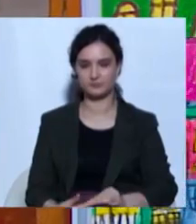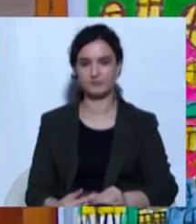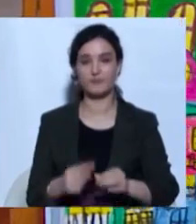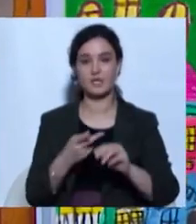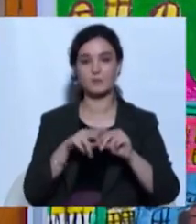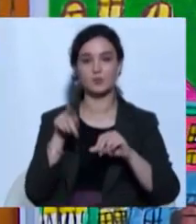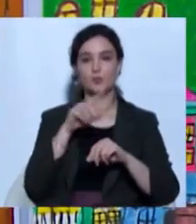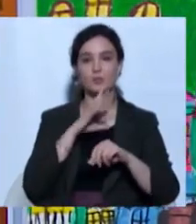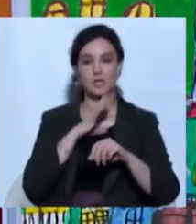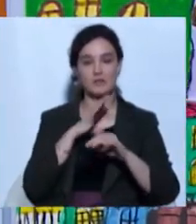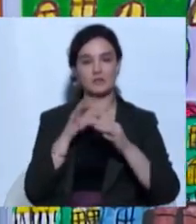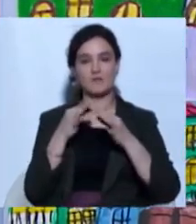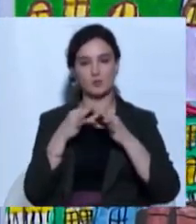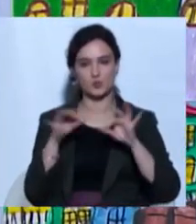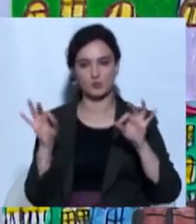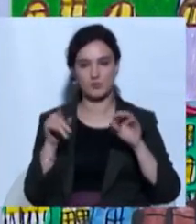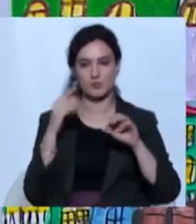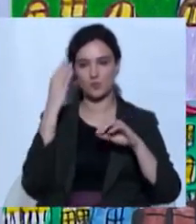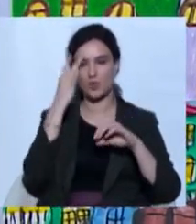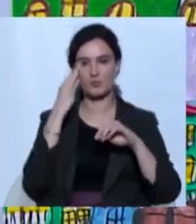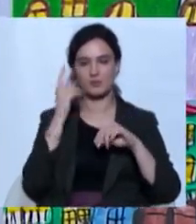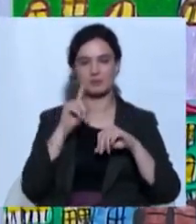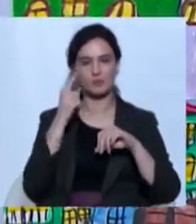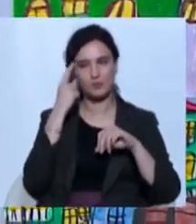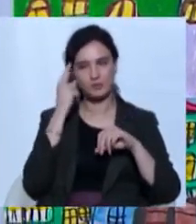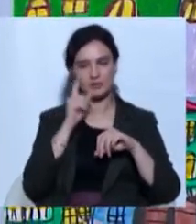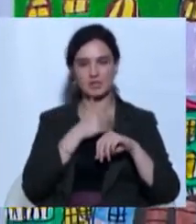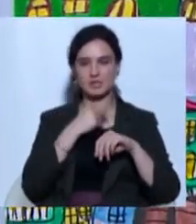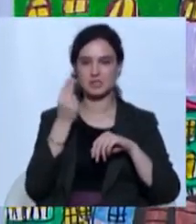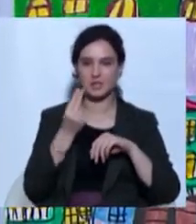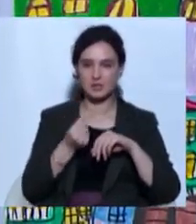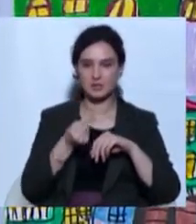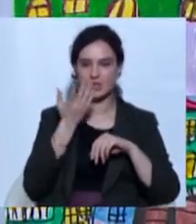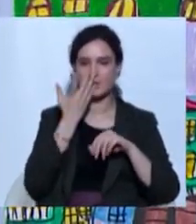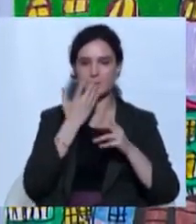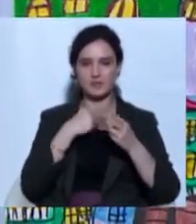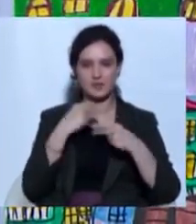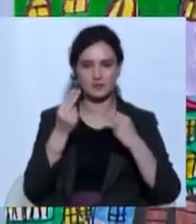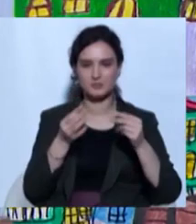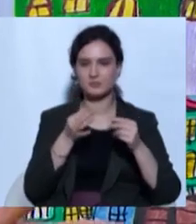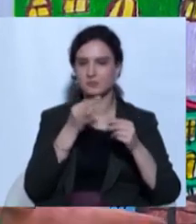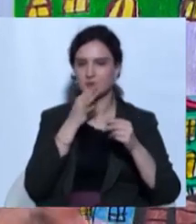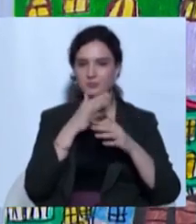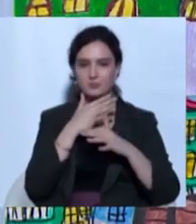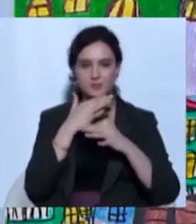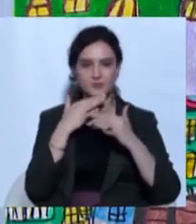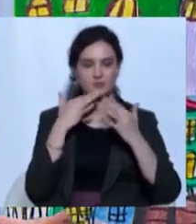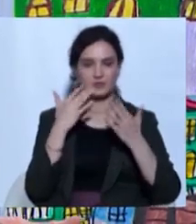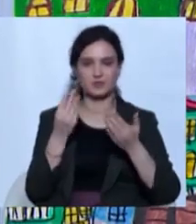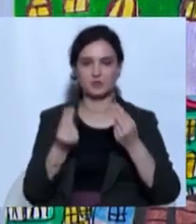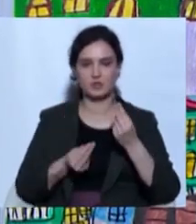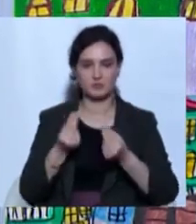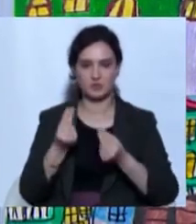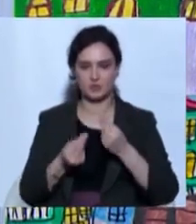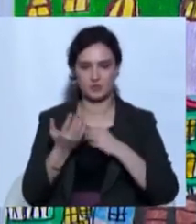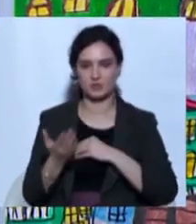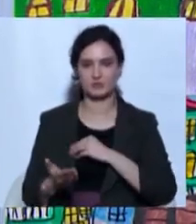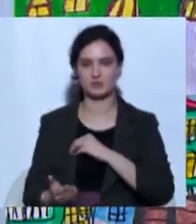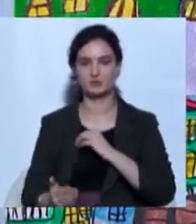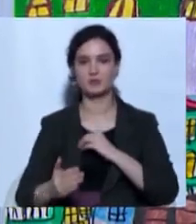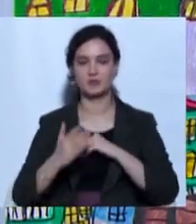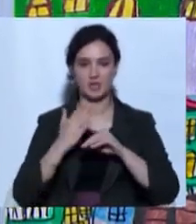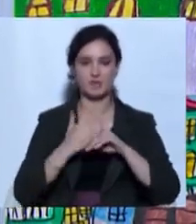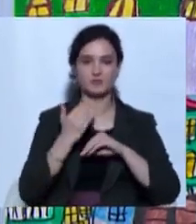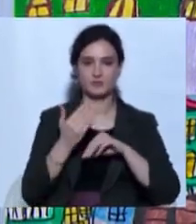თქვენს თავისუფლები, მოიფიქრეთ რაც გინდათ, ხატეთ, აფერადეთ. აი ბევრი ითამაშეთ, ეხა გაქვთ თქვენ